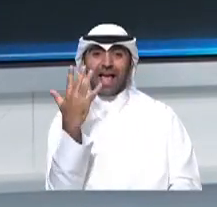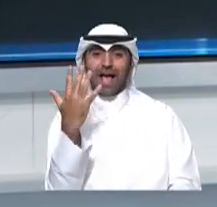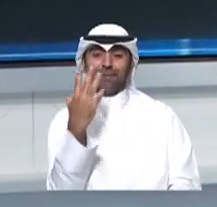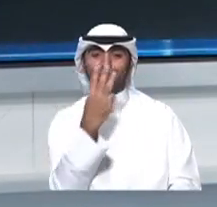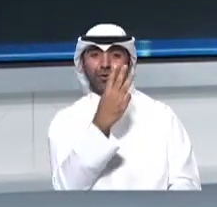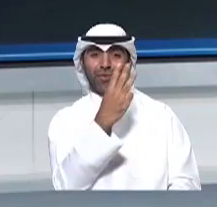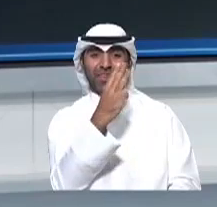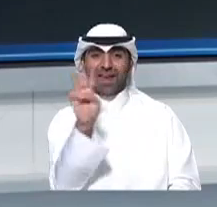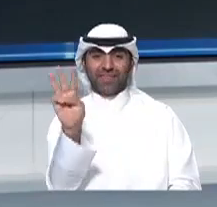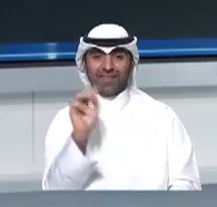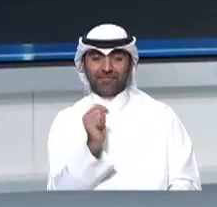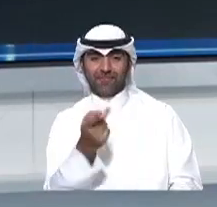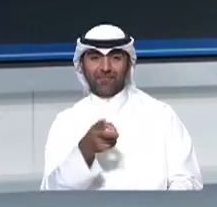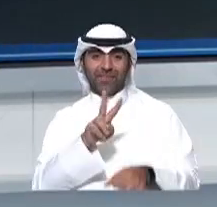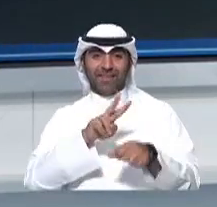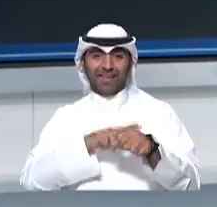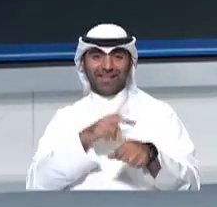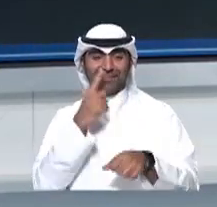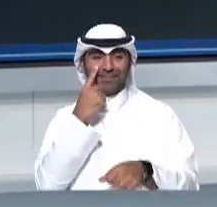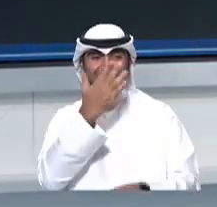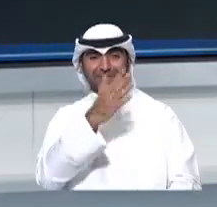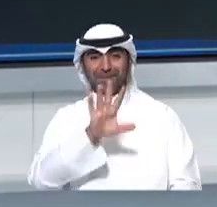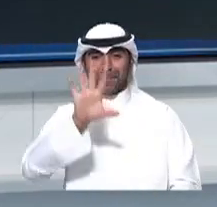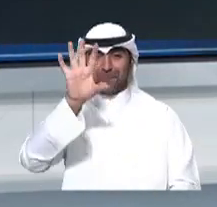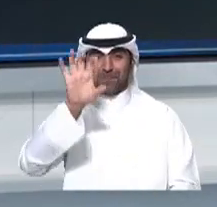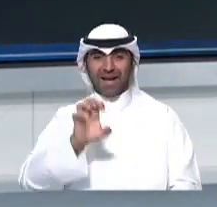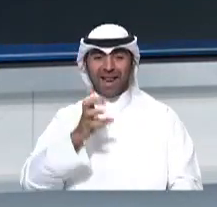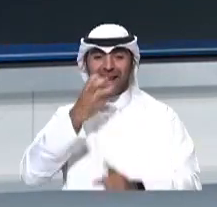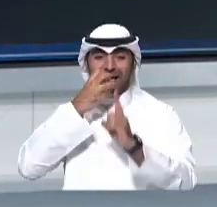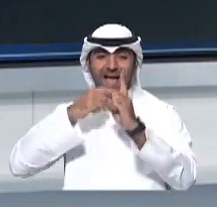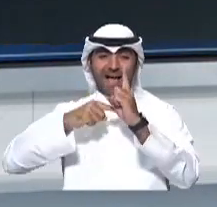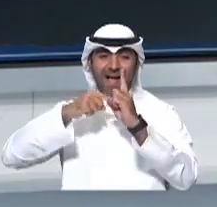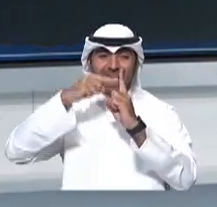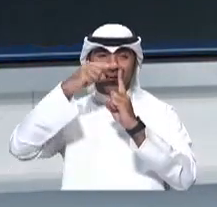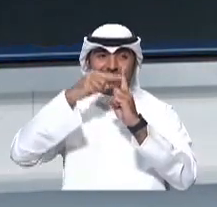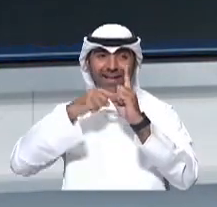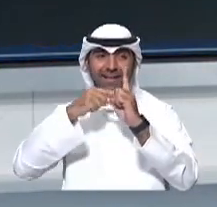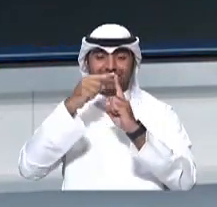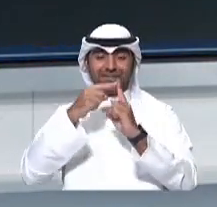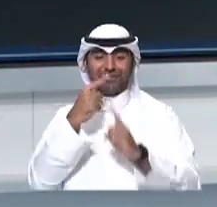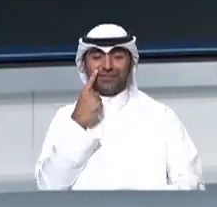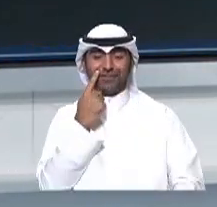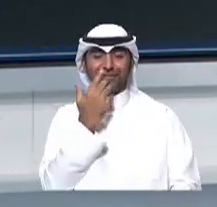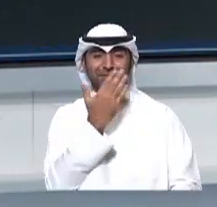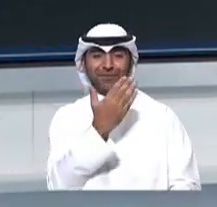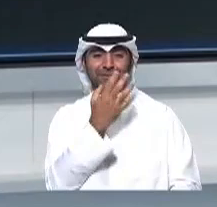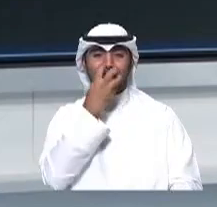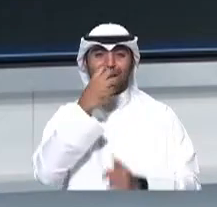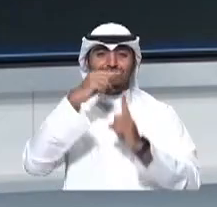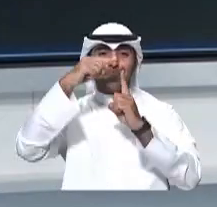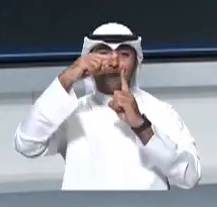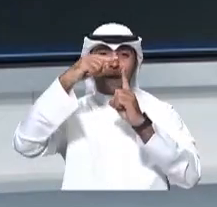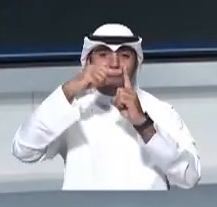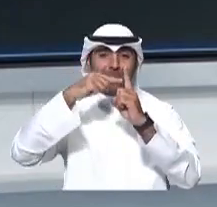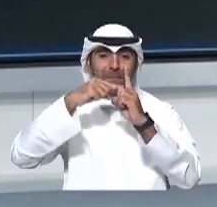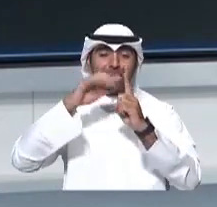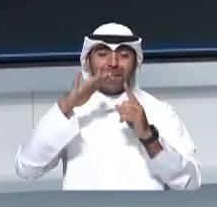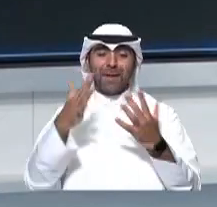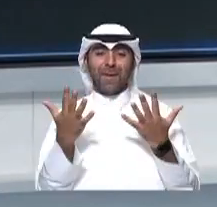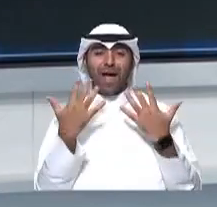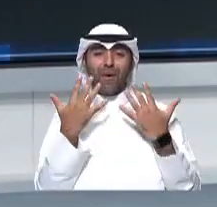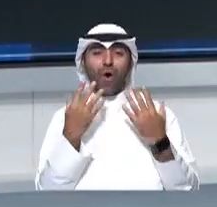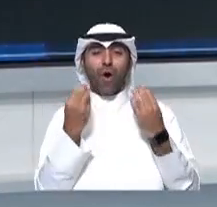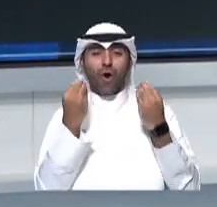تتجاوز 10 كيلو. الأجواء متوقعة في منتصف هذه الليلة، تستمر الأجواء المعتدلة في معظم المناطق الوسطى وكذلك